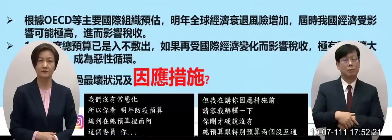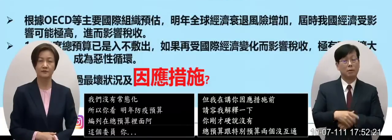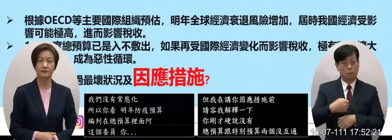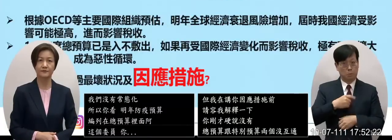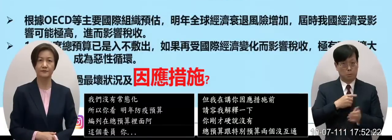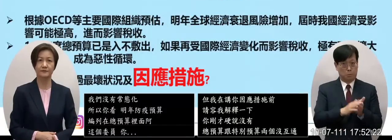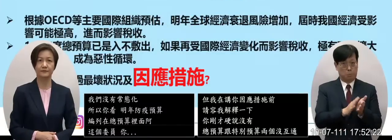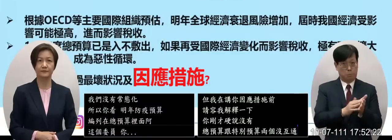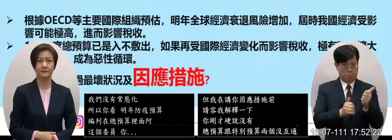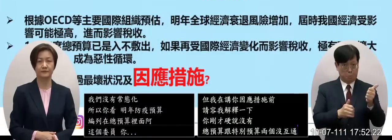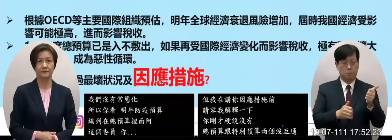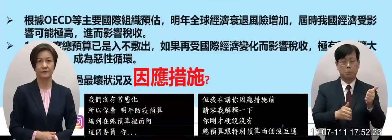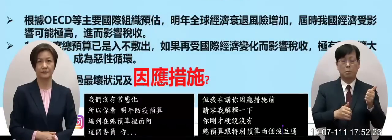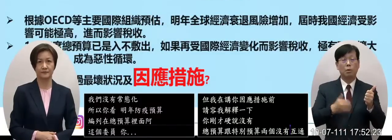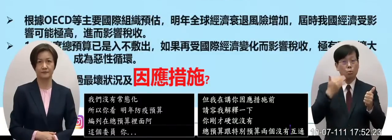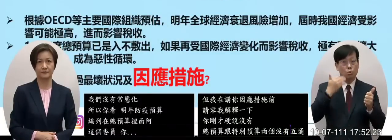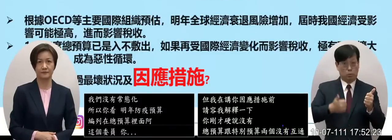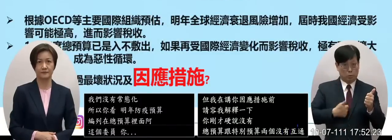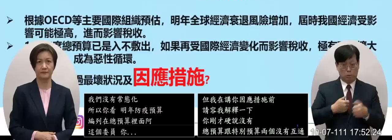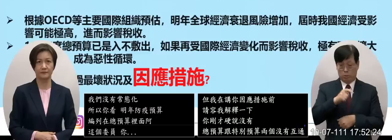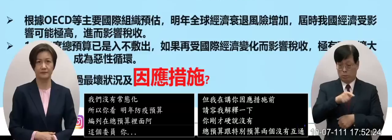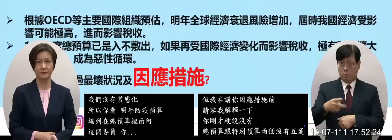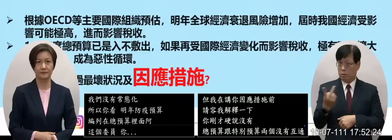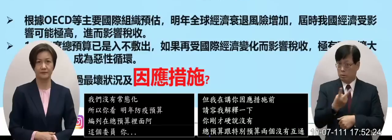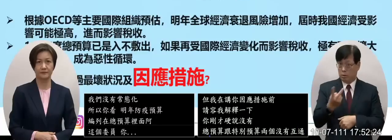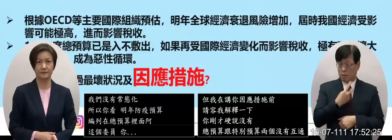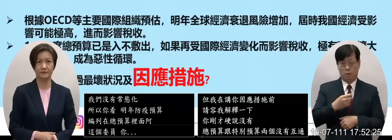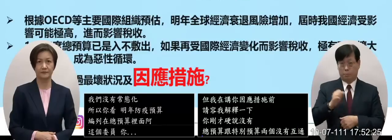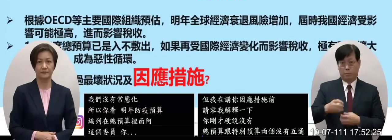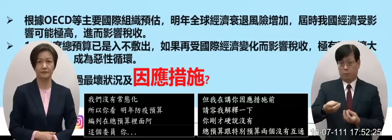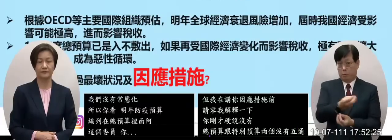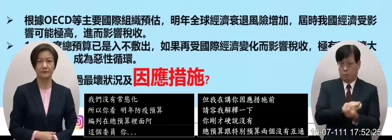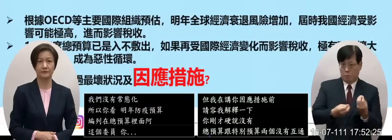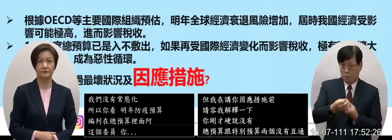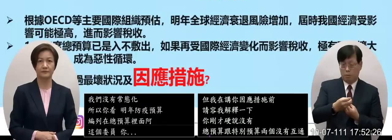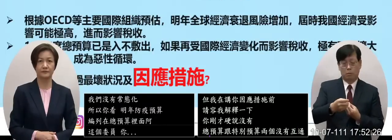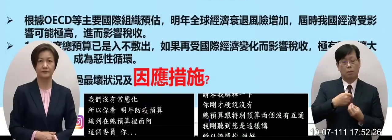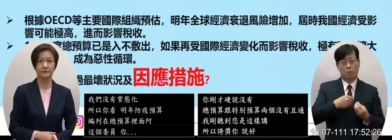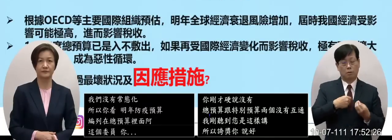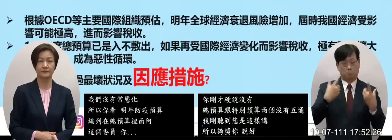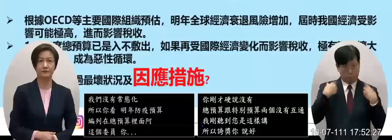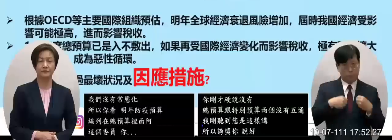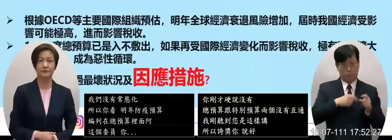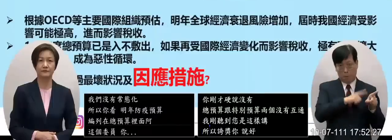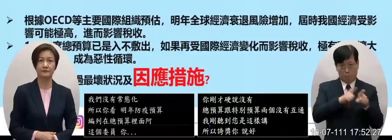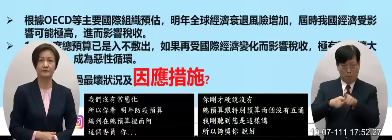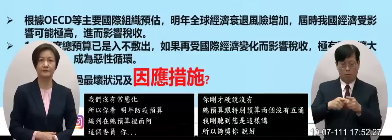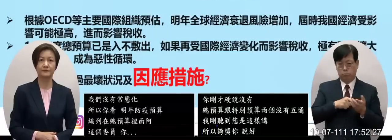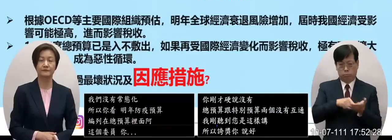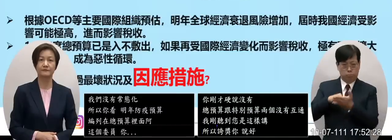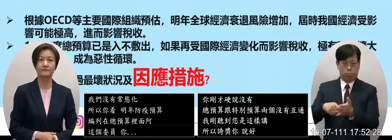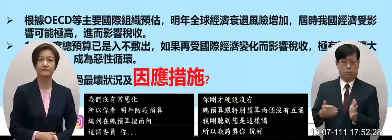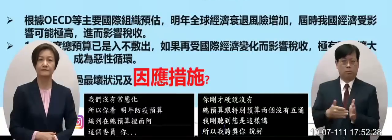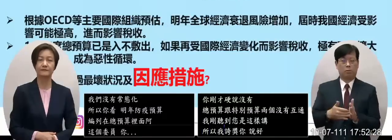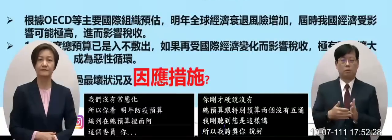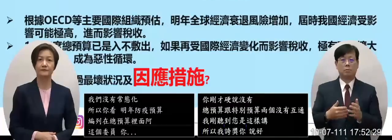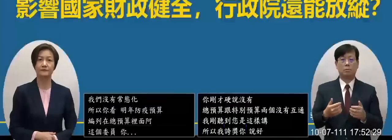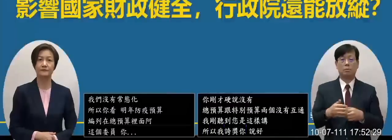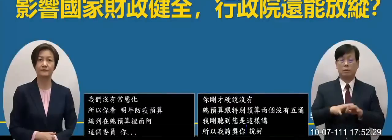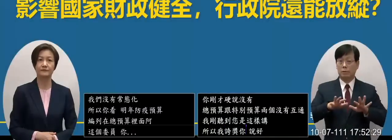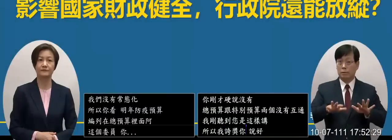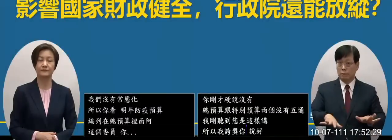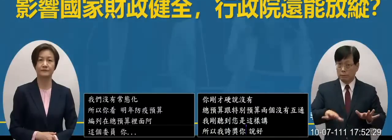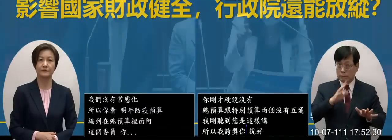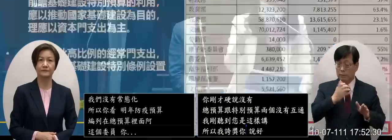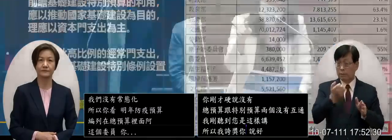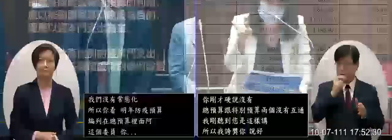以我夸奖你说好。如果两个是没有互通，各该怎么编就该怎么编的话，我们看一下，你在这一